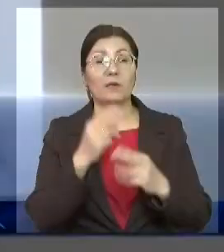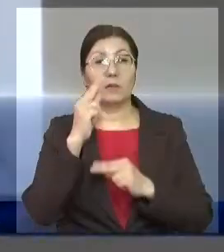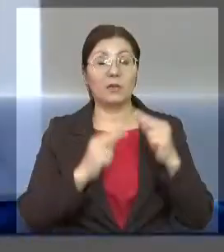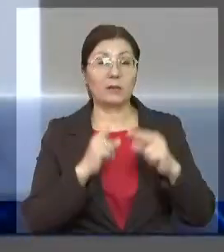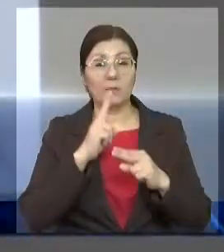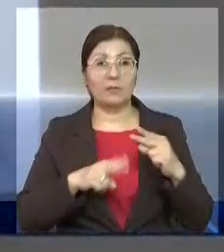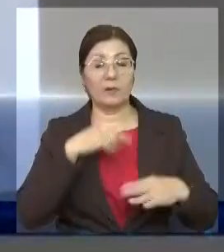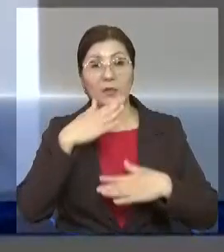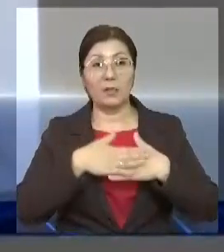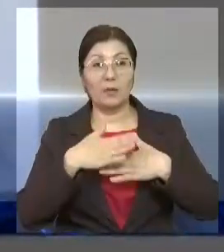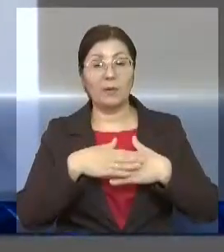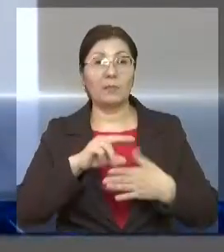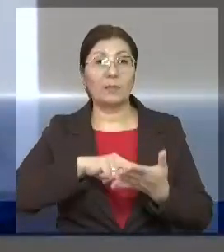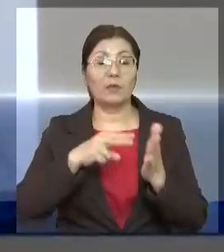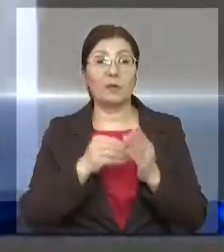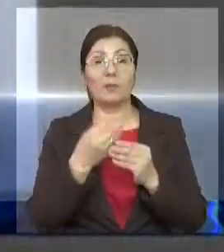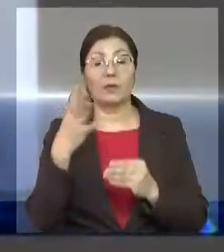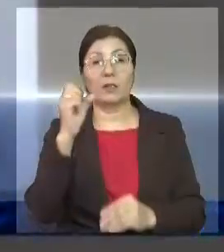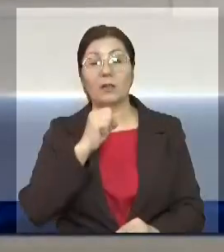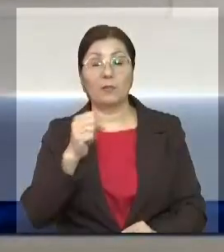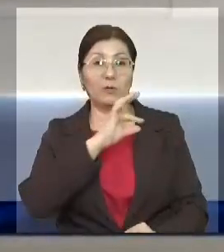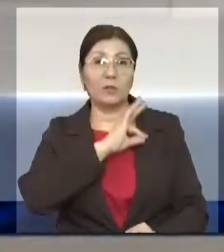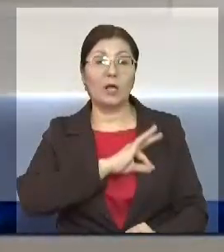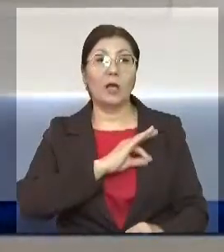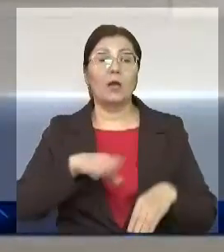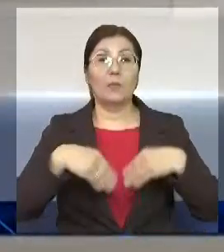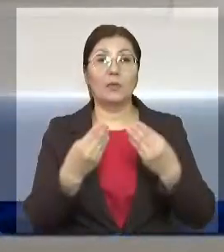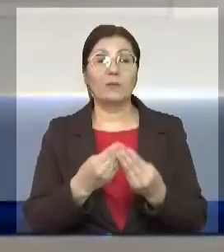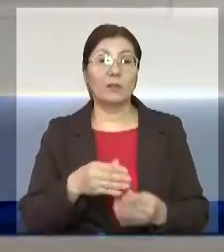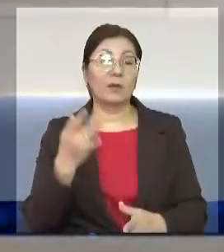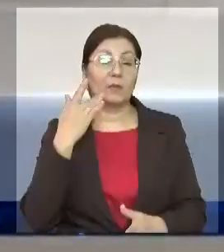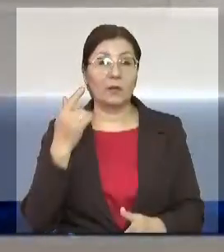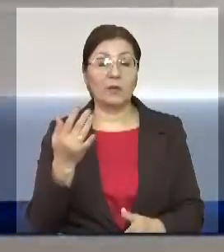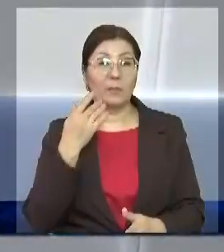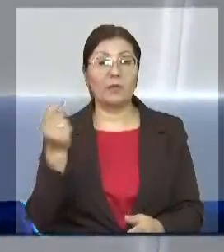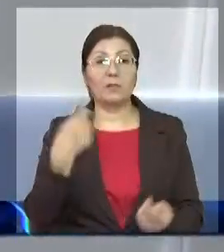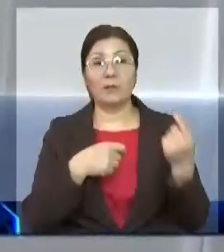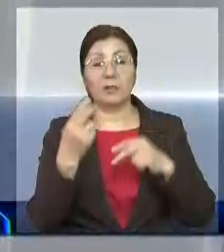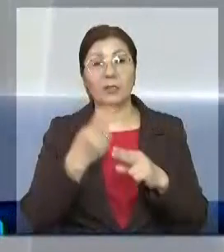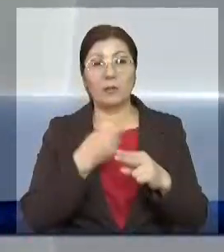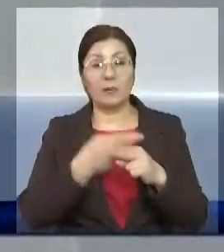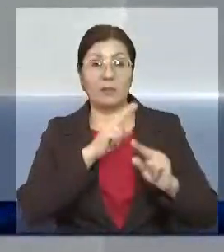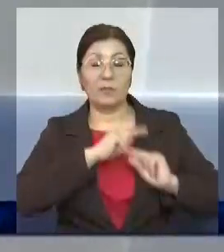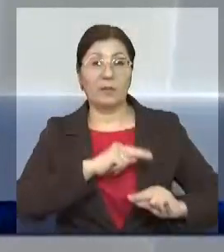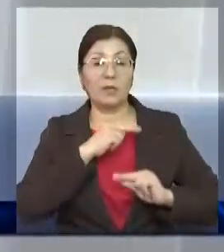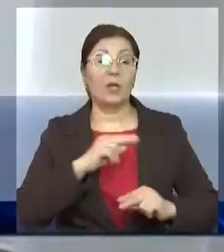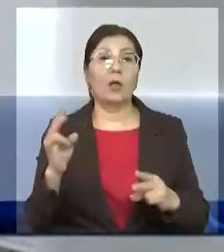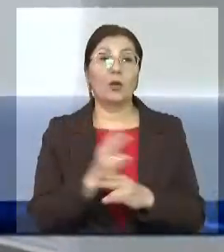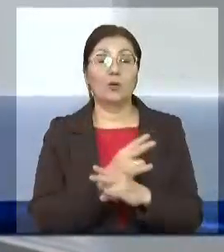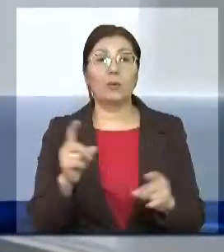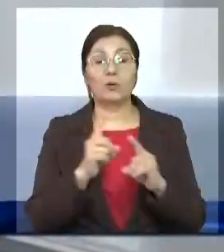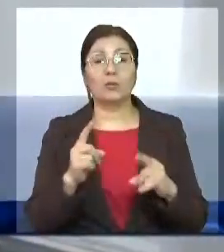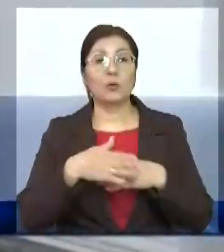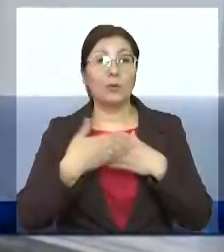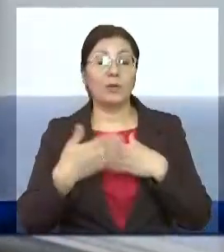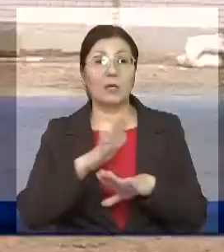завершено. Сдача в эксплуатацию планируется 15 августа. Из-за постоянных дождей строителям приходится работать и в ночную смену, чтобы не